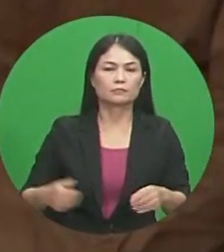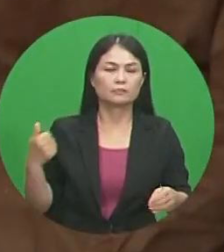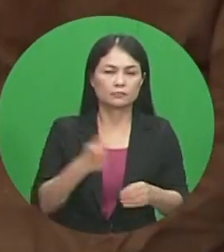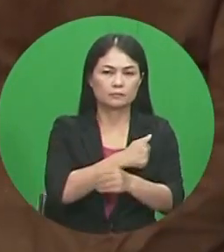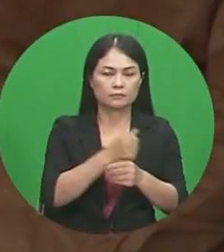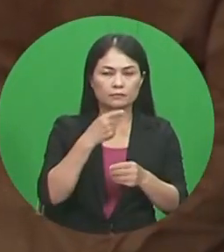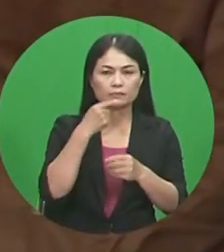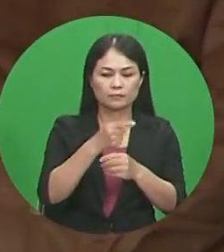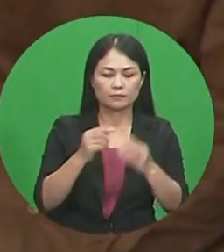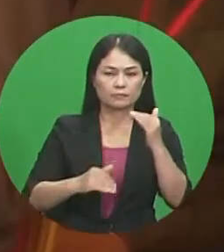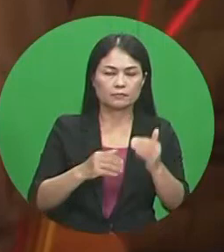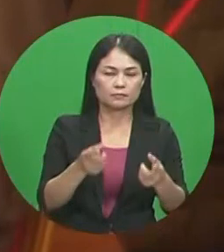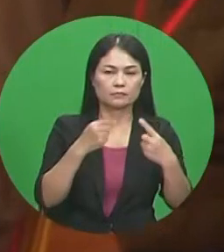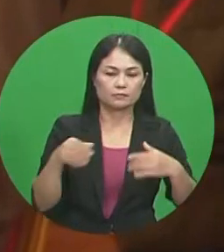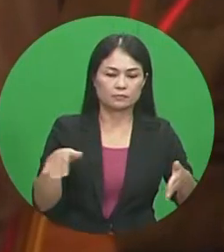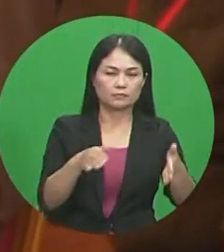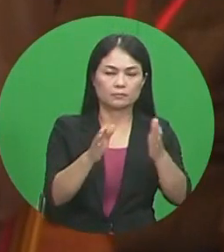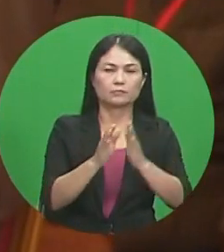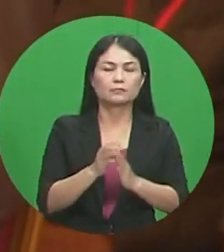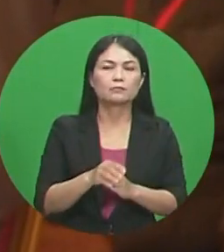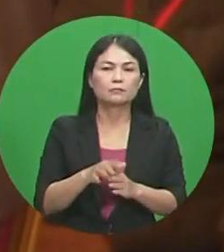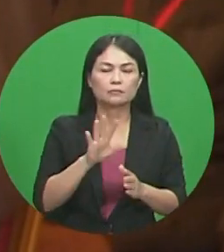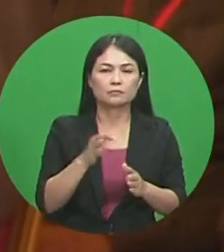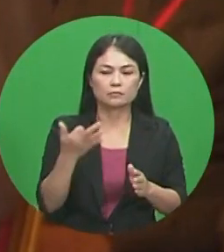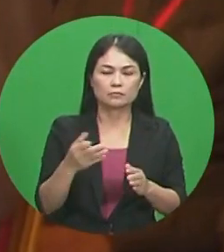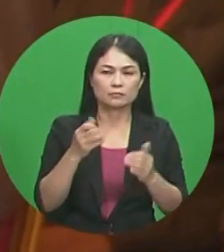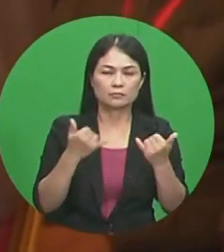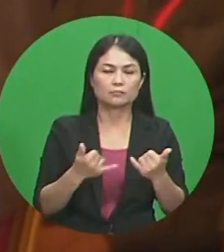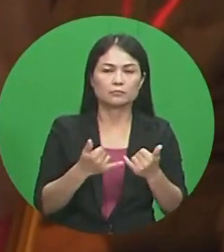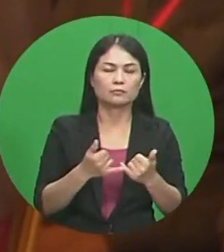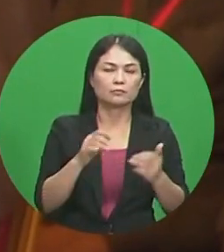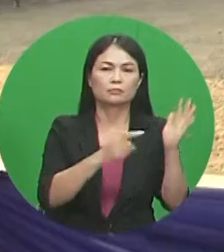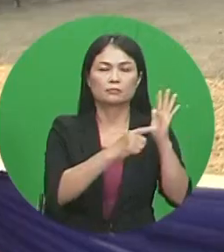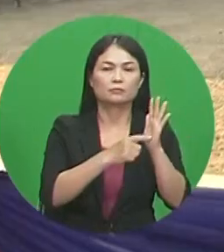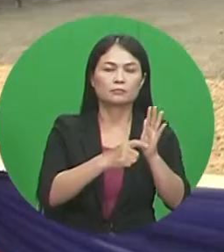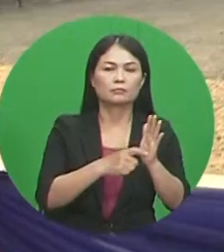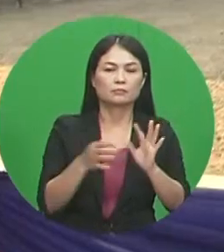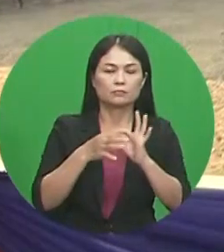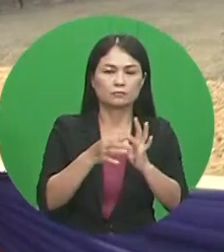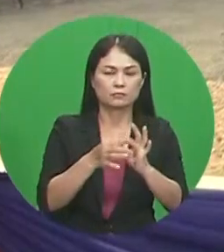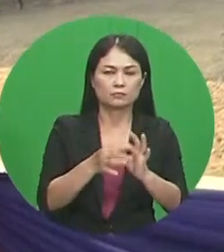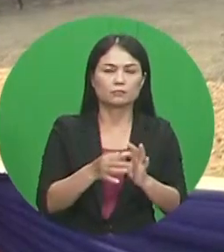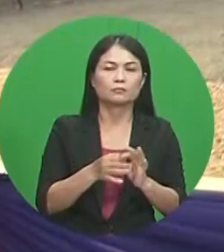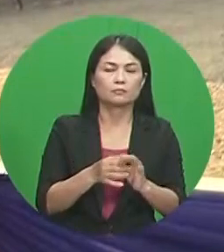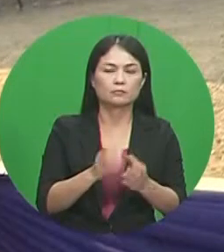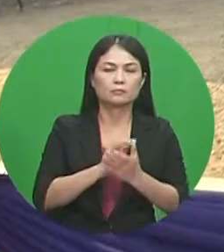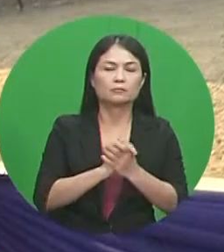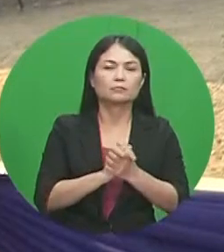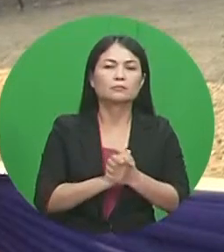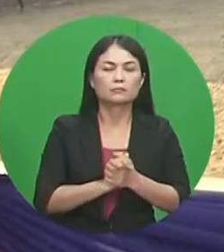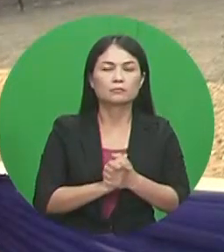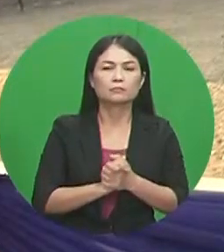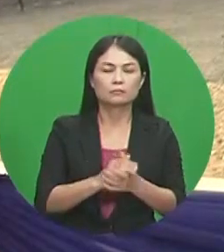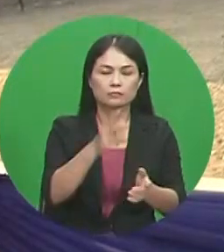ន្តថាវត្តមាននៃកំណត់ផ្លូវជាតិលេខ58នេះគឺបង្ហាញពីចំណងទំនាក់ទំនងដ៏ជិតស្និទ្ធរ